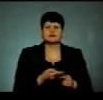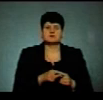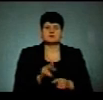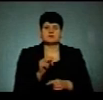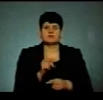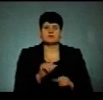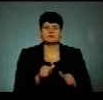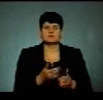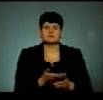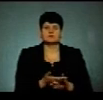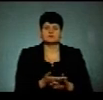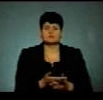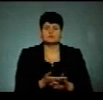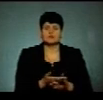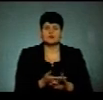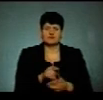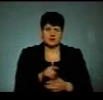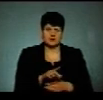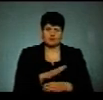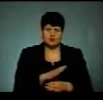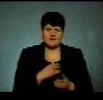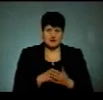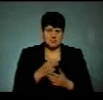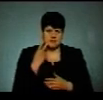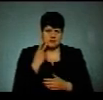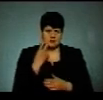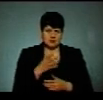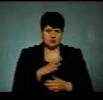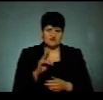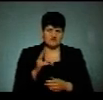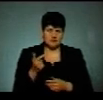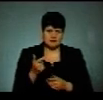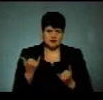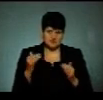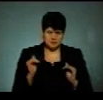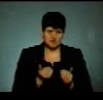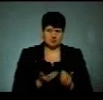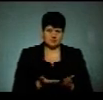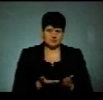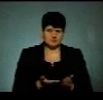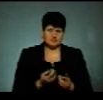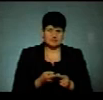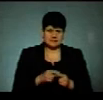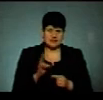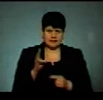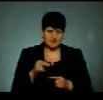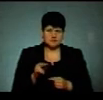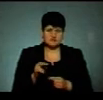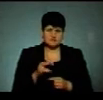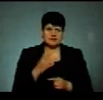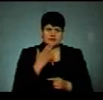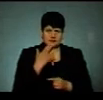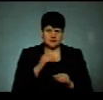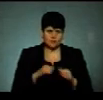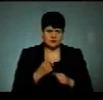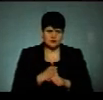цифри формуються, ця вартість? Вона була завжди, ви кажете, що була 2 гривні, тепер зменшена. Тобто це Нацкомісія встановлює для кожної області